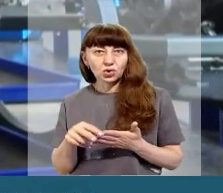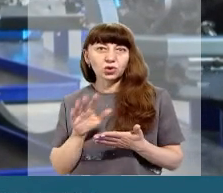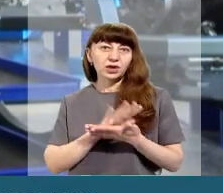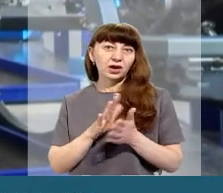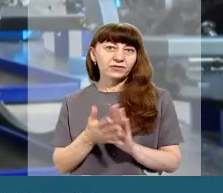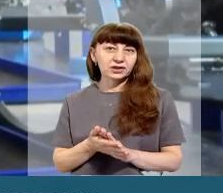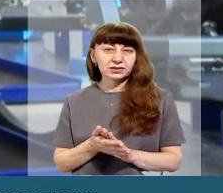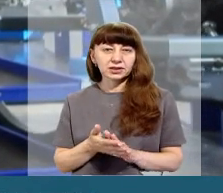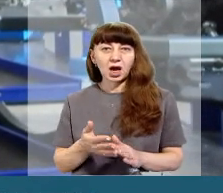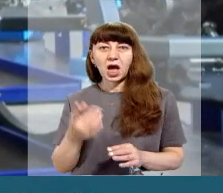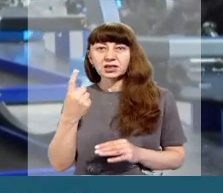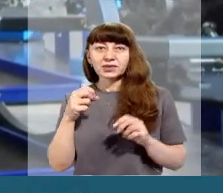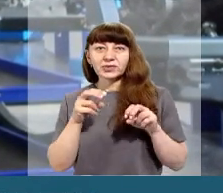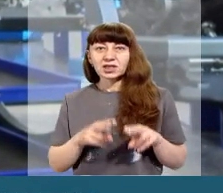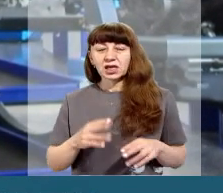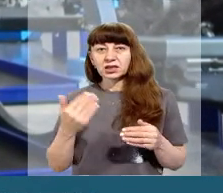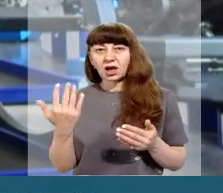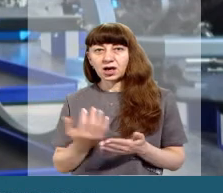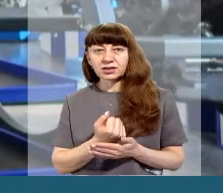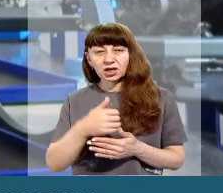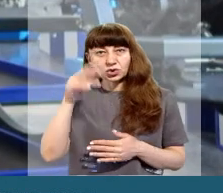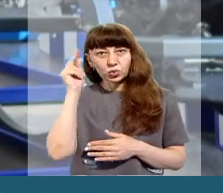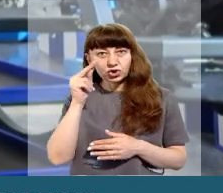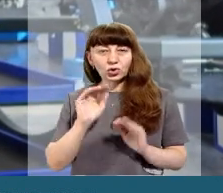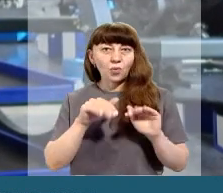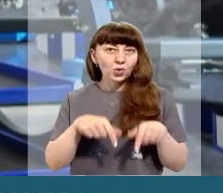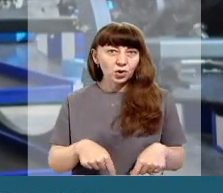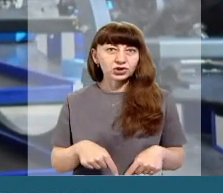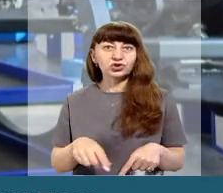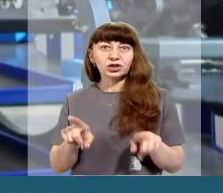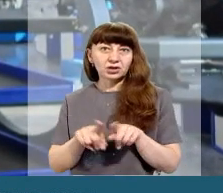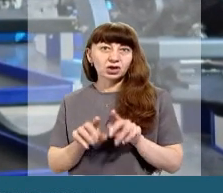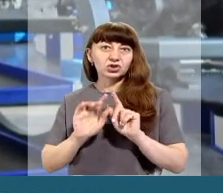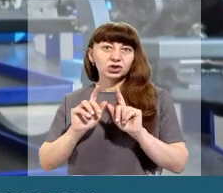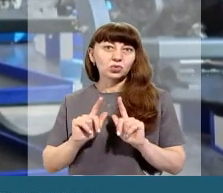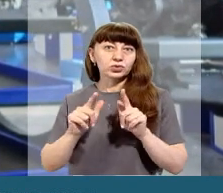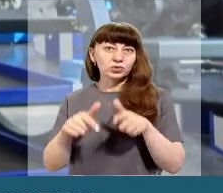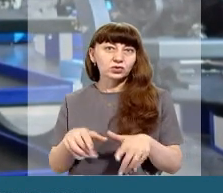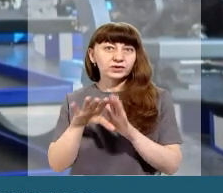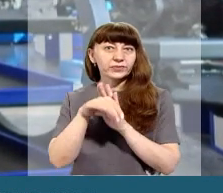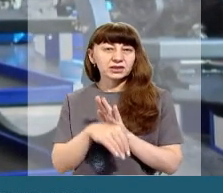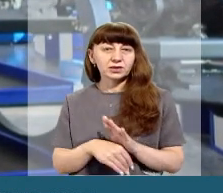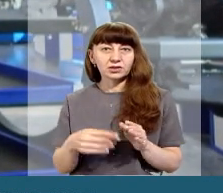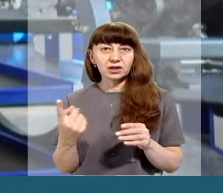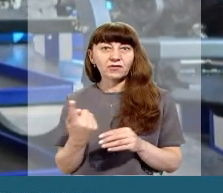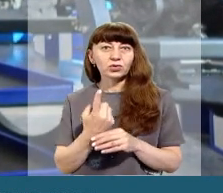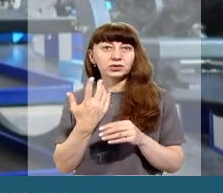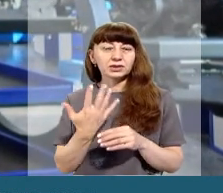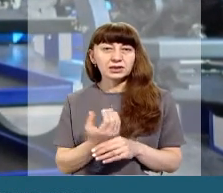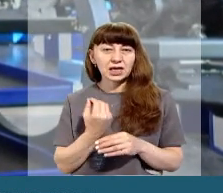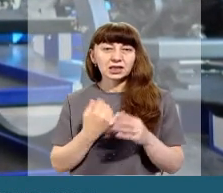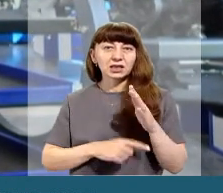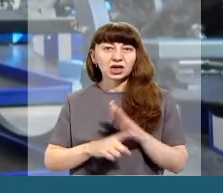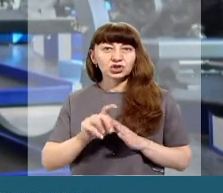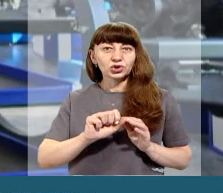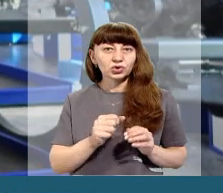жоқ. Станцияда істейтін бір маман дәл осы колледждің студенті екен. Біраз тәжірибесімен бөлісті. Сол күннен бастап қызығушылығым арта бастады.